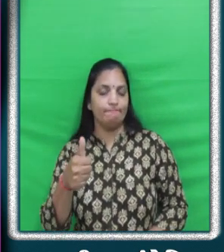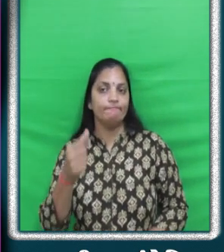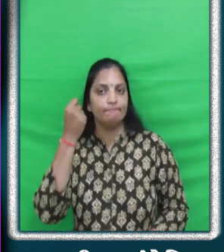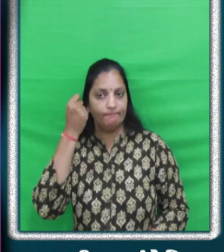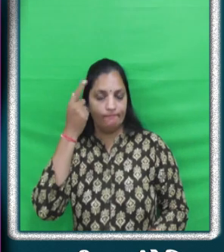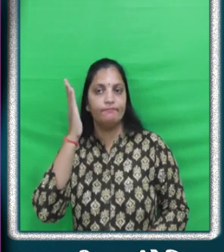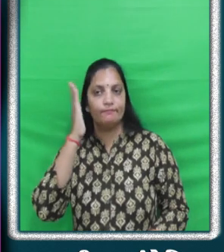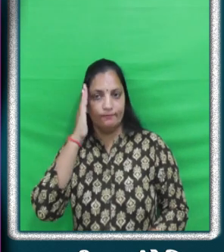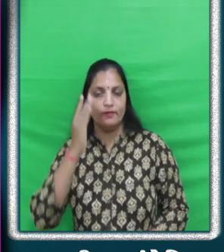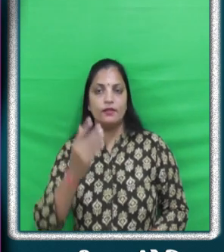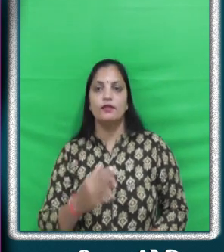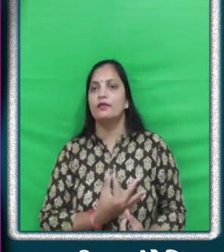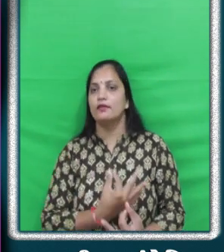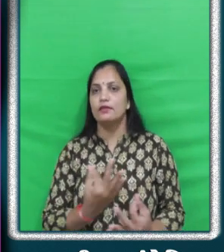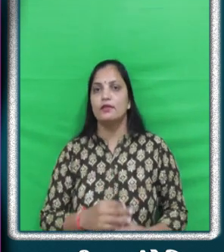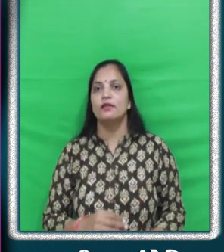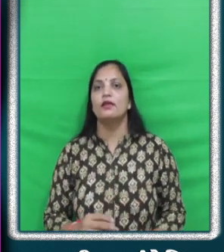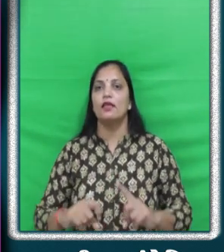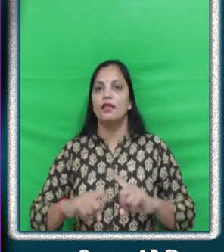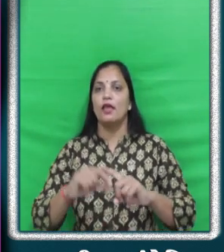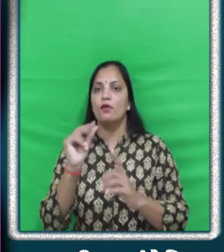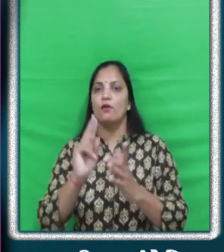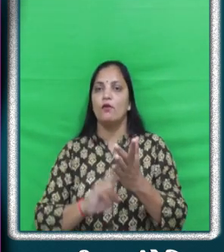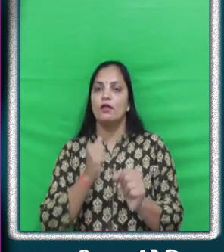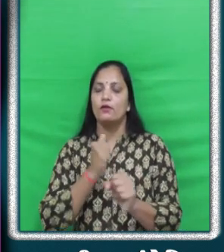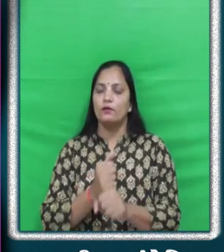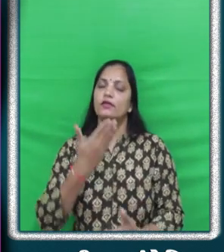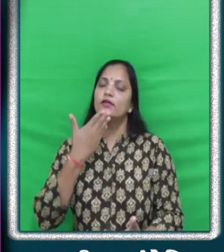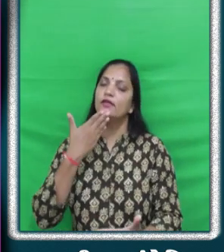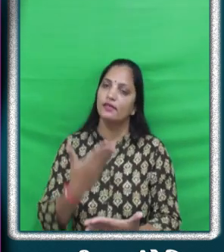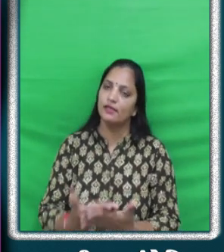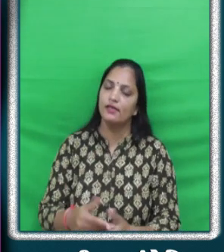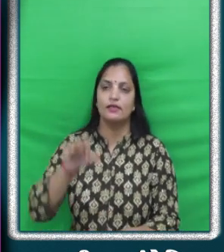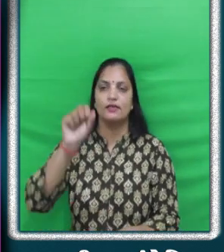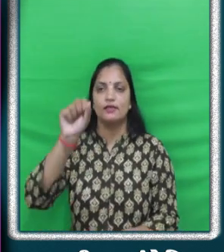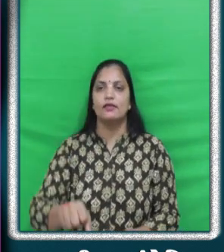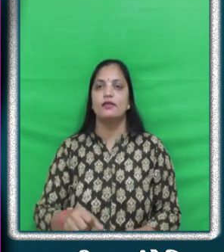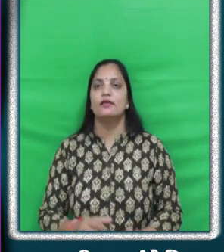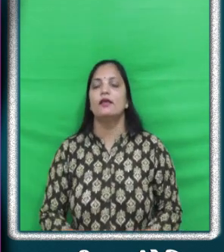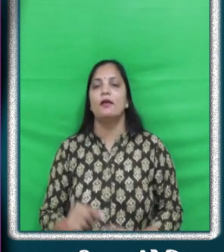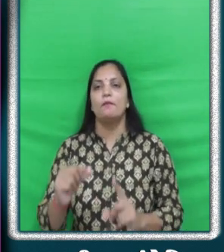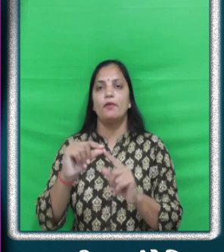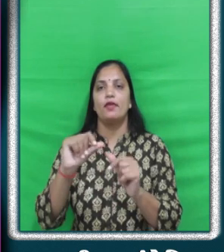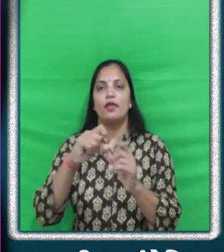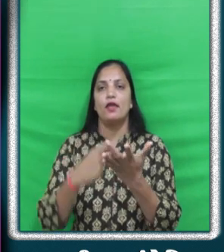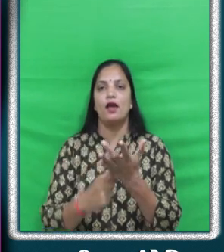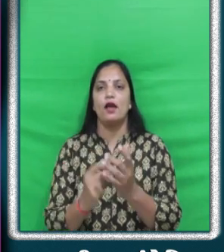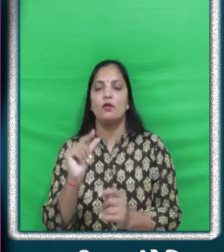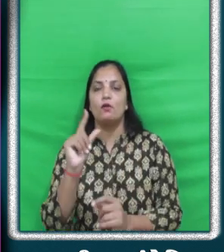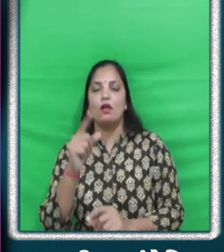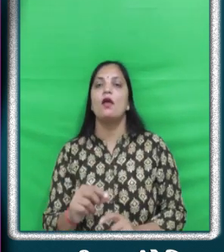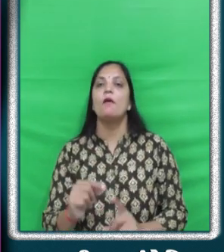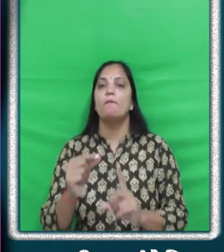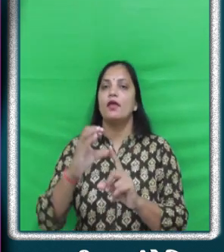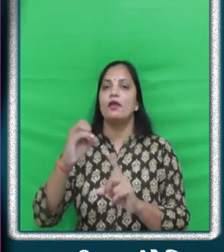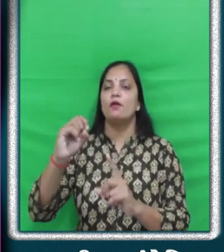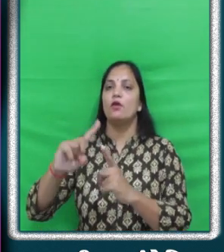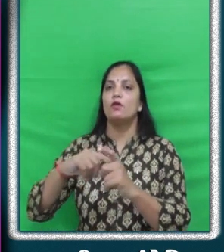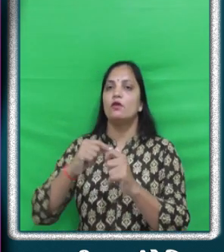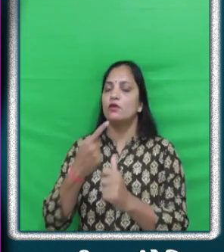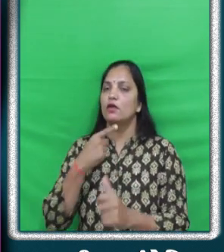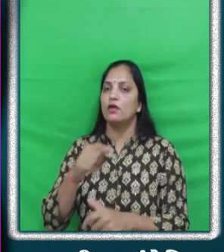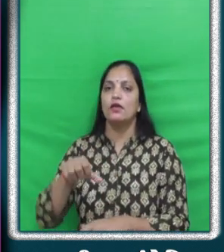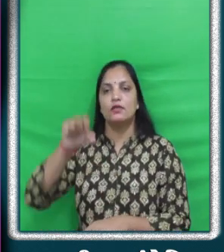છે કે તેમને સમજાયું છે. વેરી ગુડ. કુંજ કહે છે યસ, થેન્ક યુ. પારુલ કે છે યસ, પૂજા કે છે યસ,